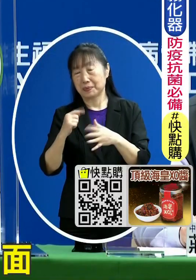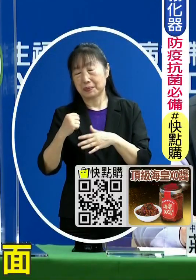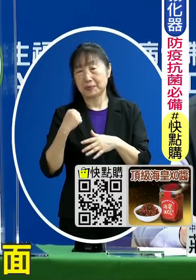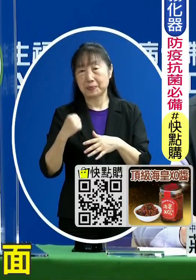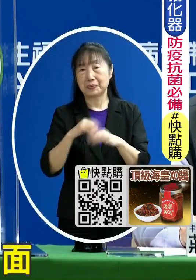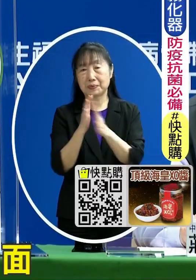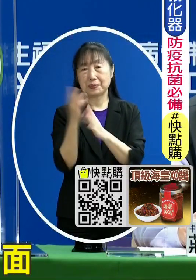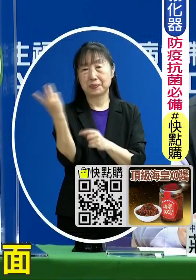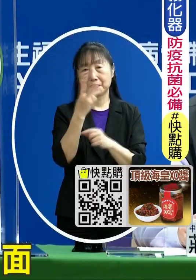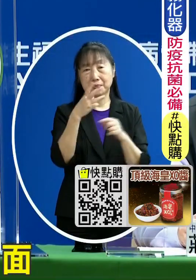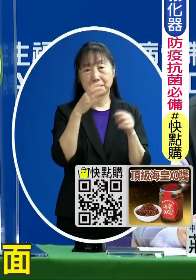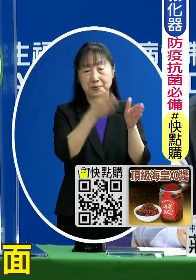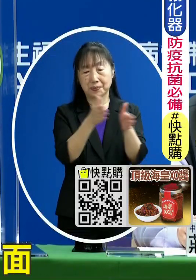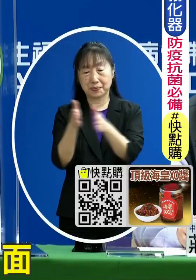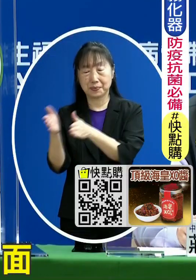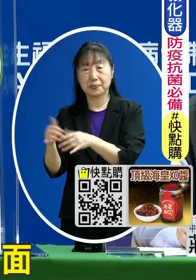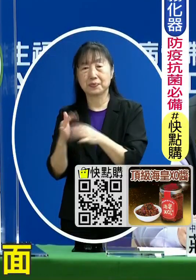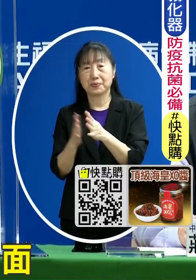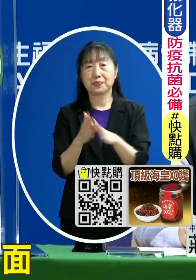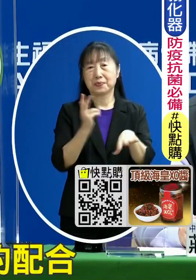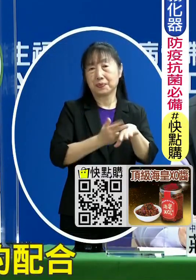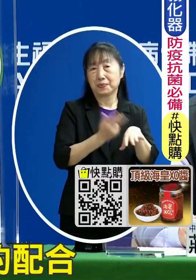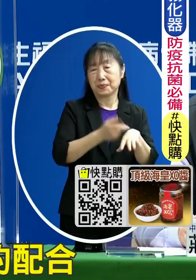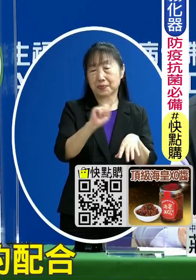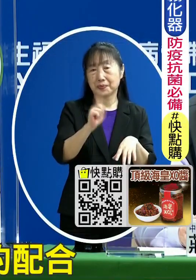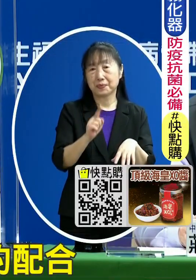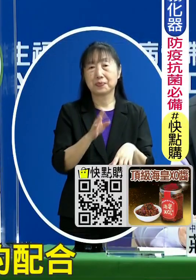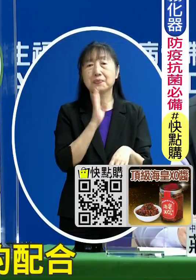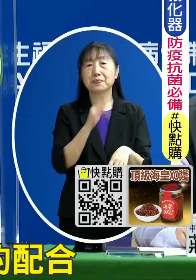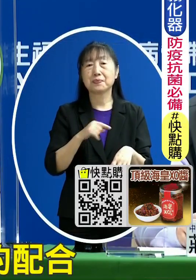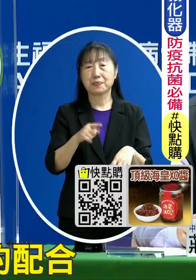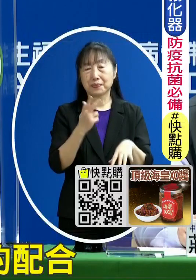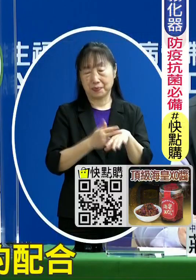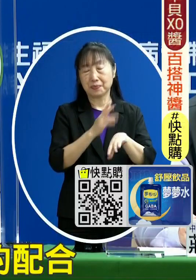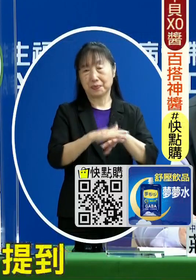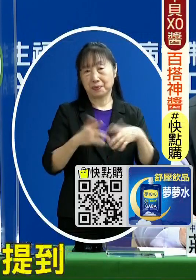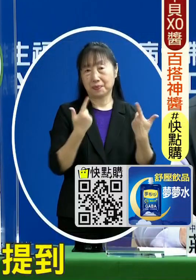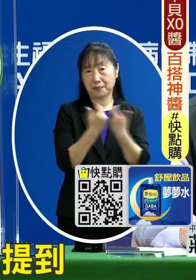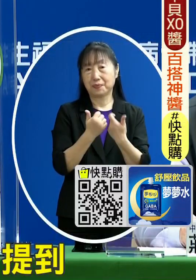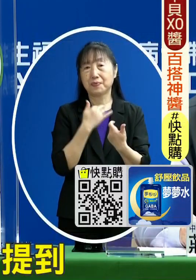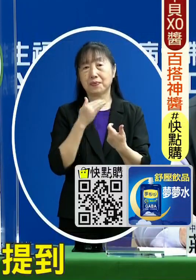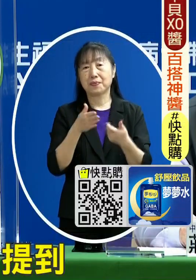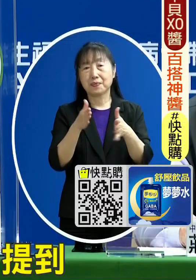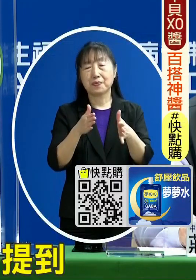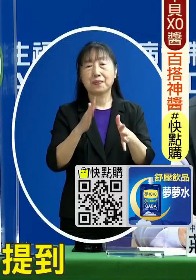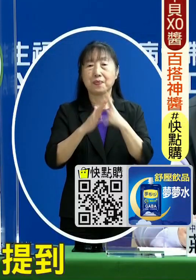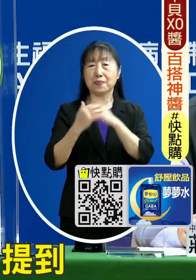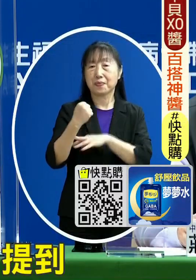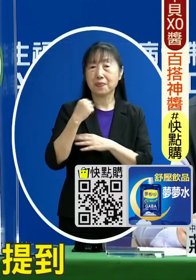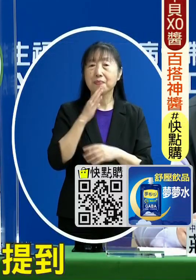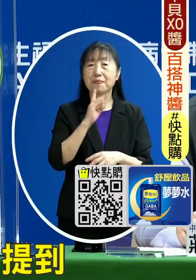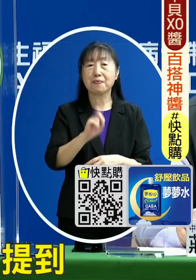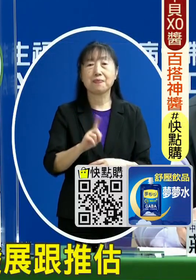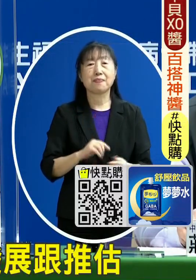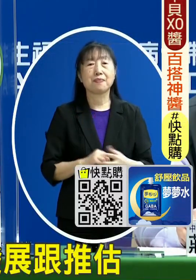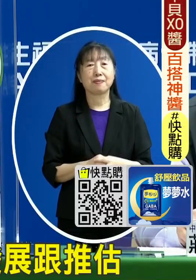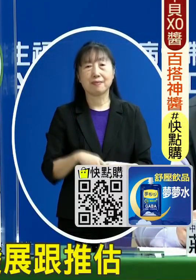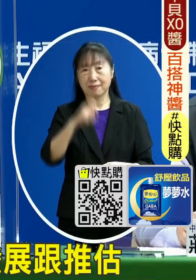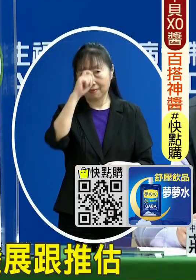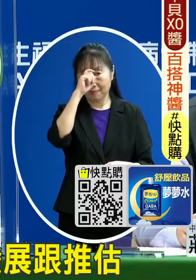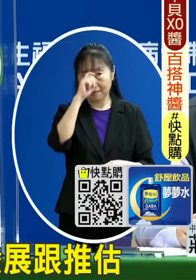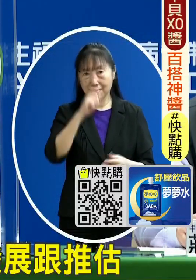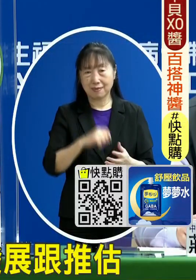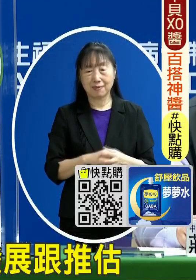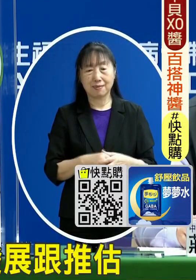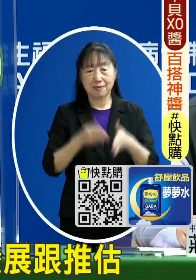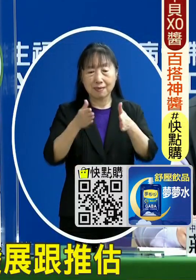向，那在战术面他们大概都是全力的配合，那在战略面我刚才有提到就是说希望能